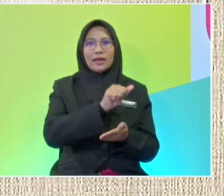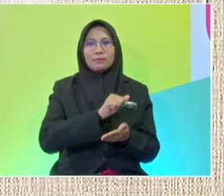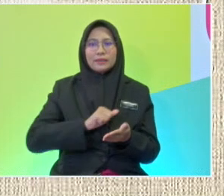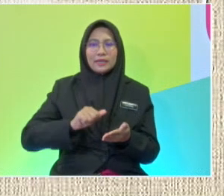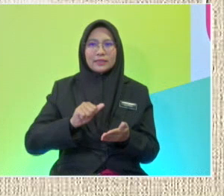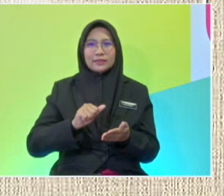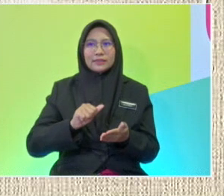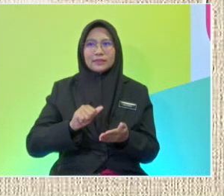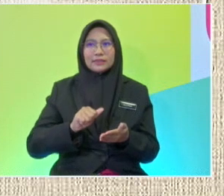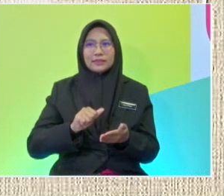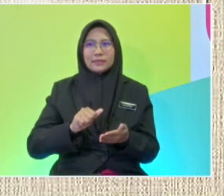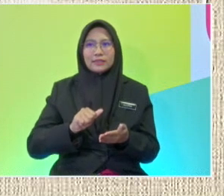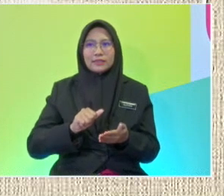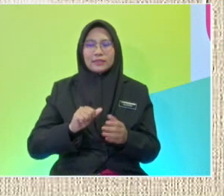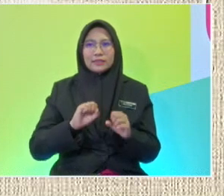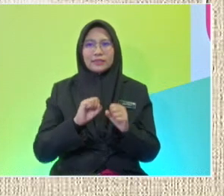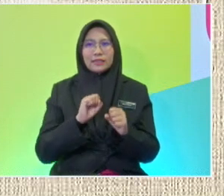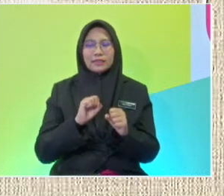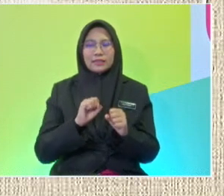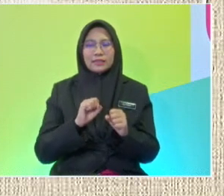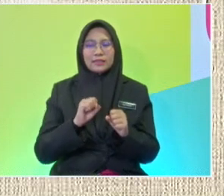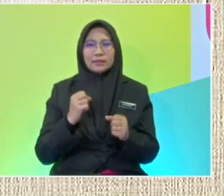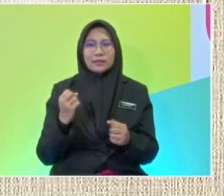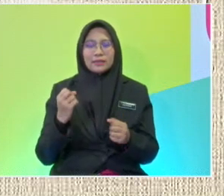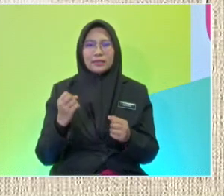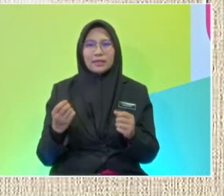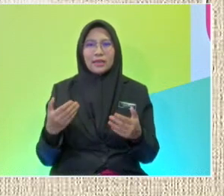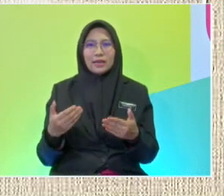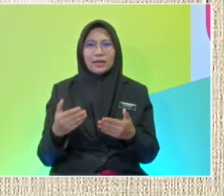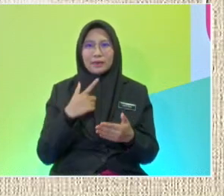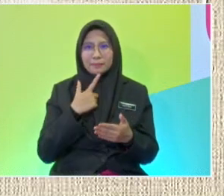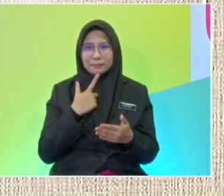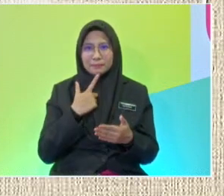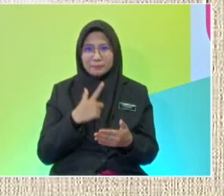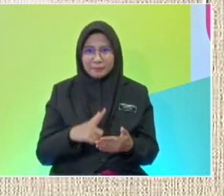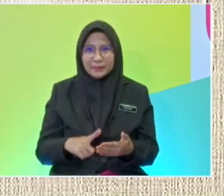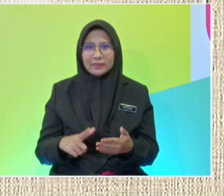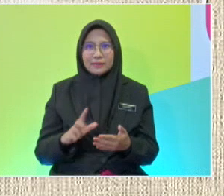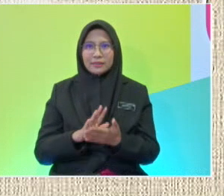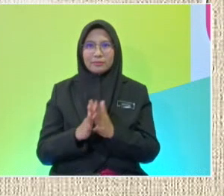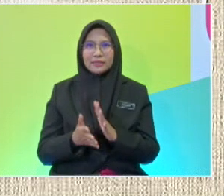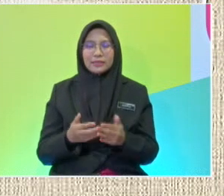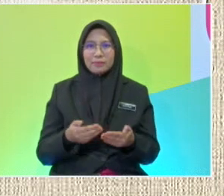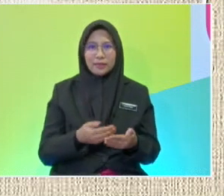oke kita tengok contoh soal yang macam mana Nanti oke yang ketiga